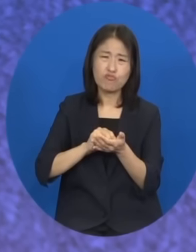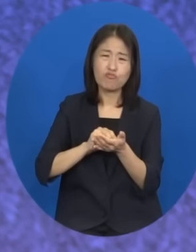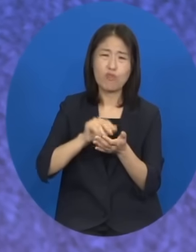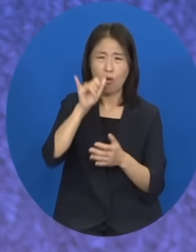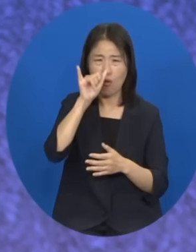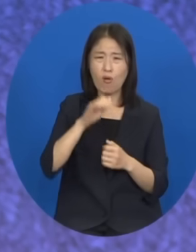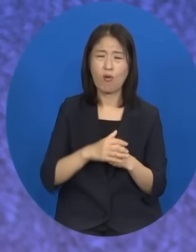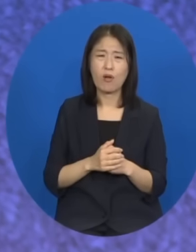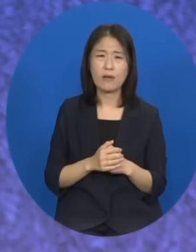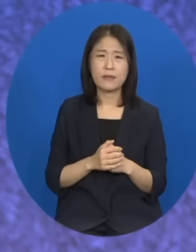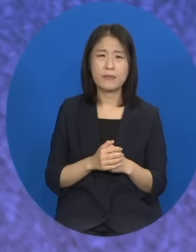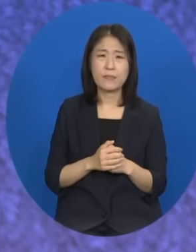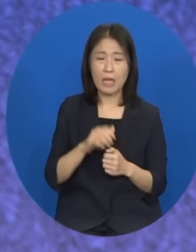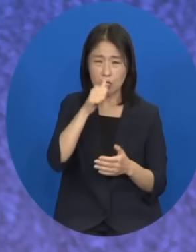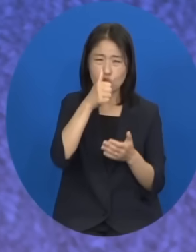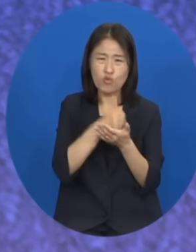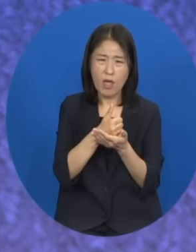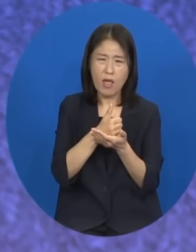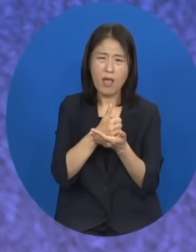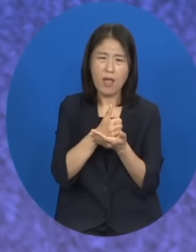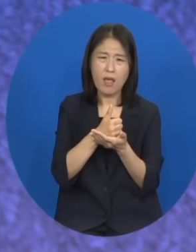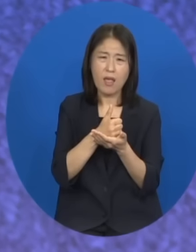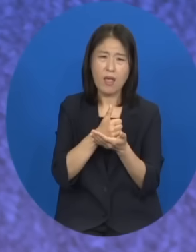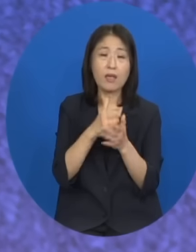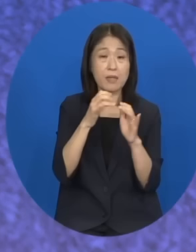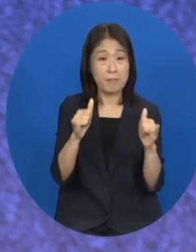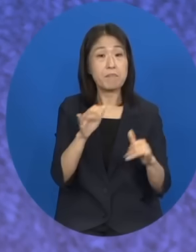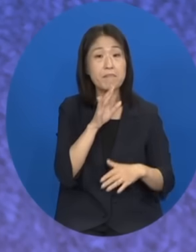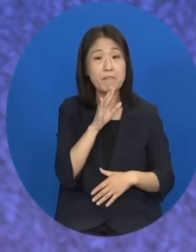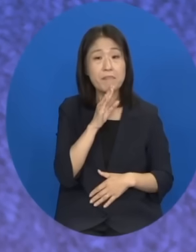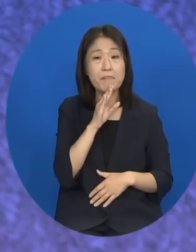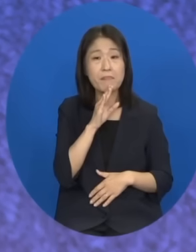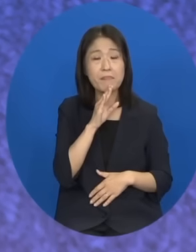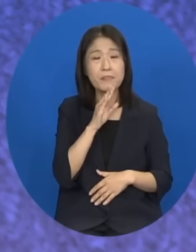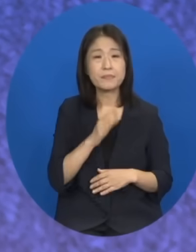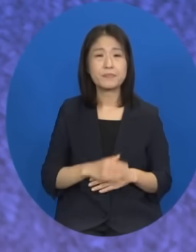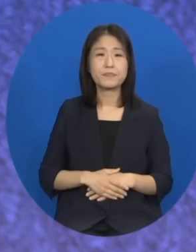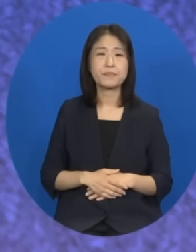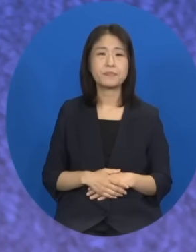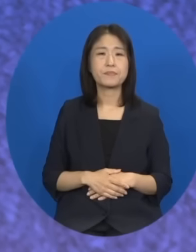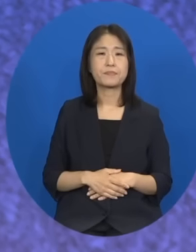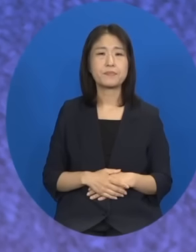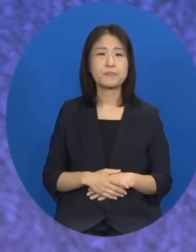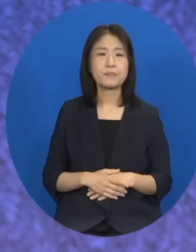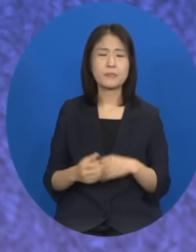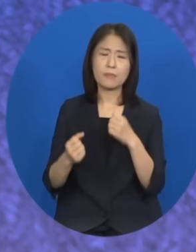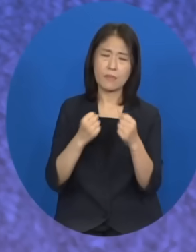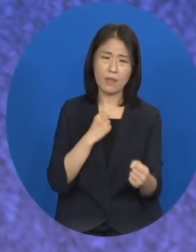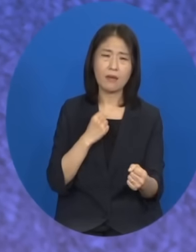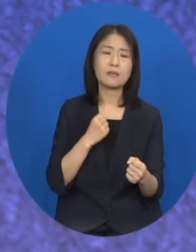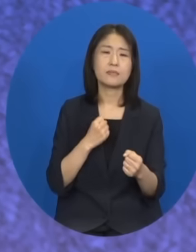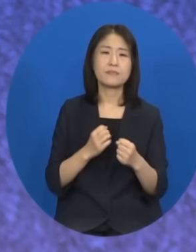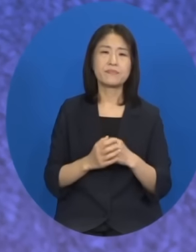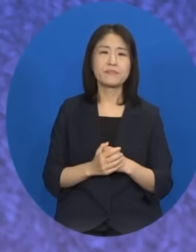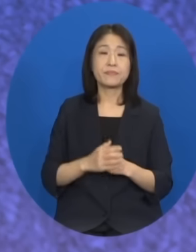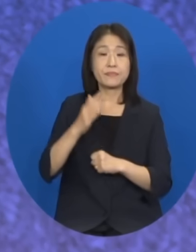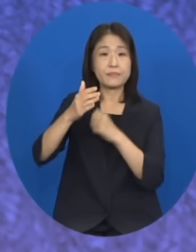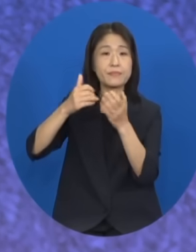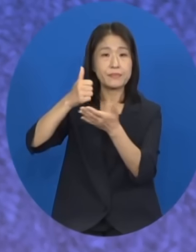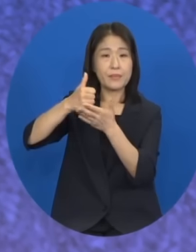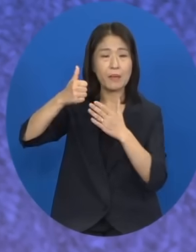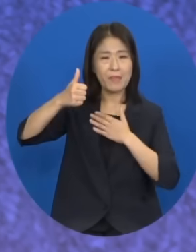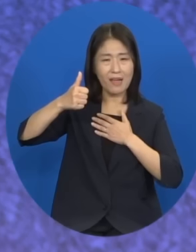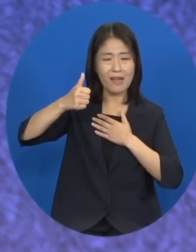얼마나 제가 죄에 약한지 너무 잘 알아요. 그럼에도 불구하고 하나님은